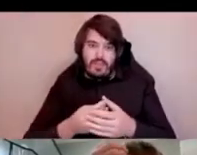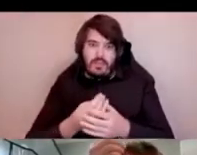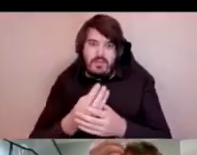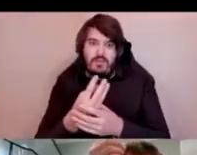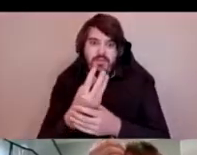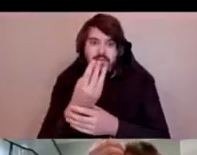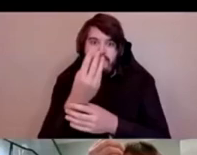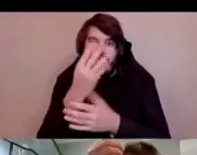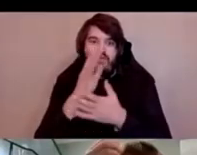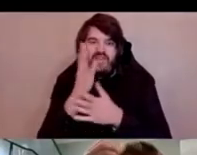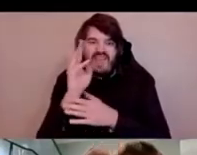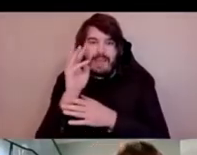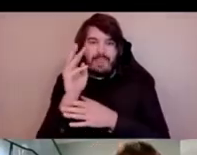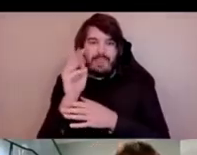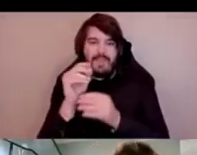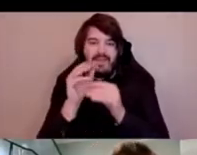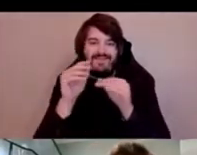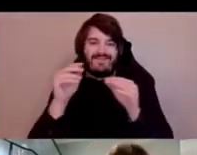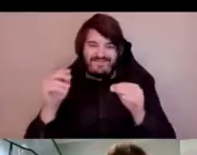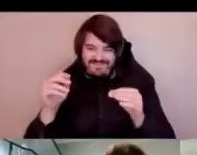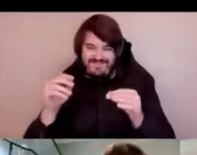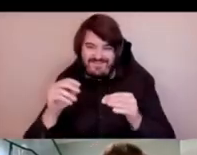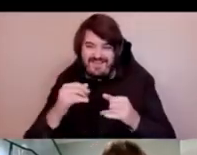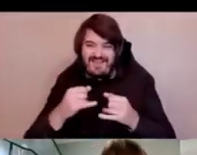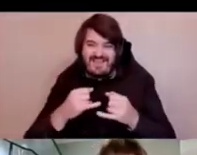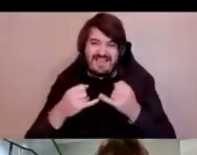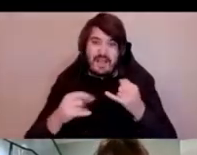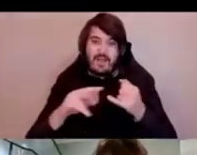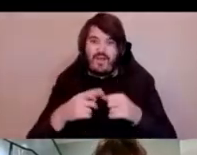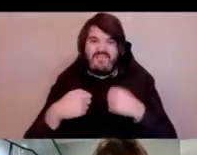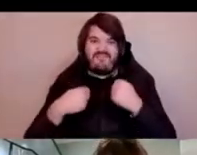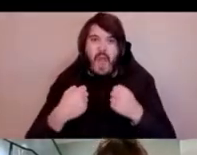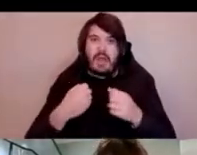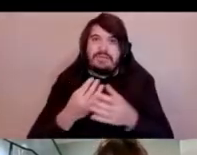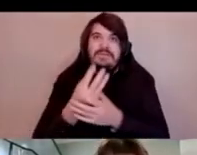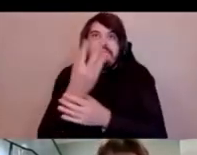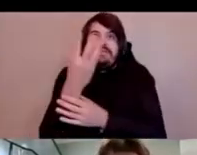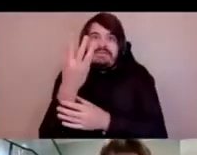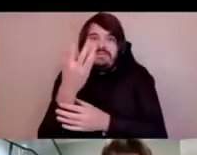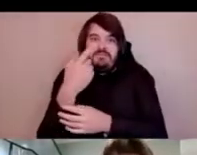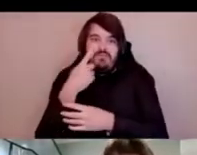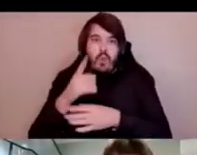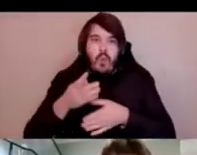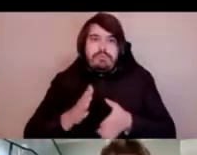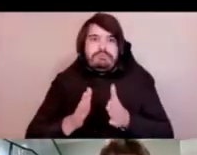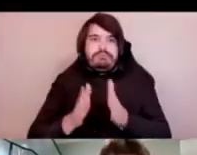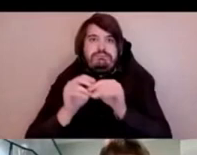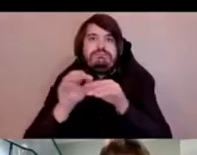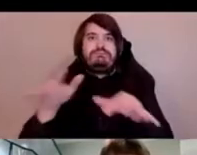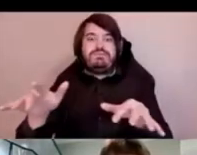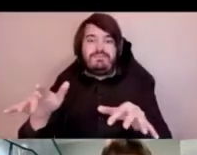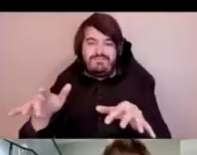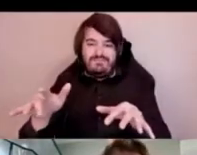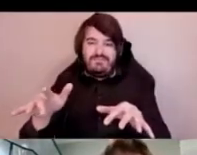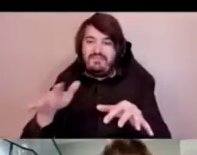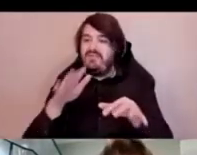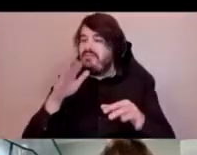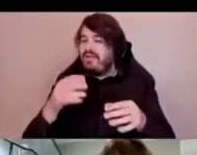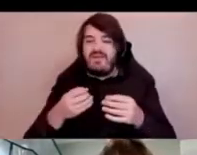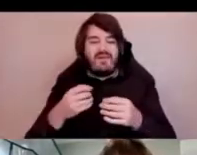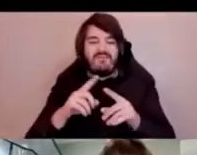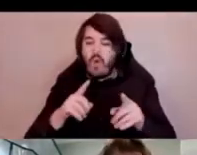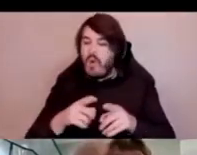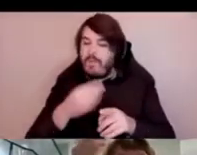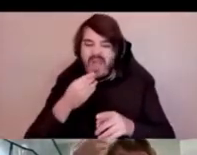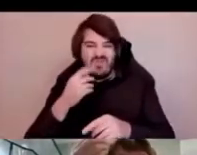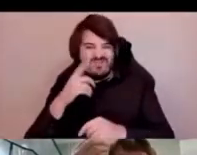monter en graines. Ça veut dire qu'elles vont faire un dernier effort de reproduction, puis ça va plus donner des feuilles